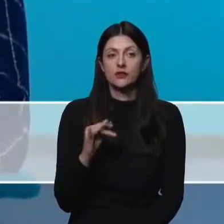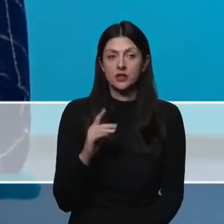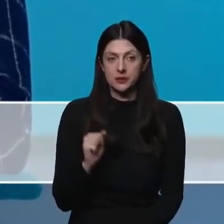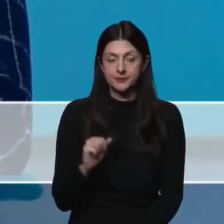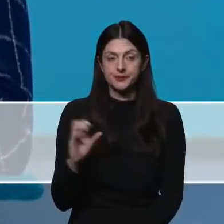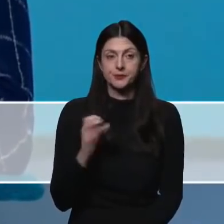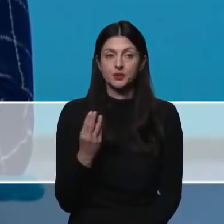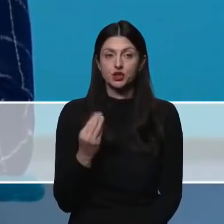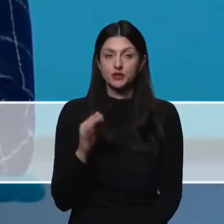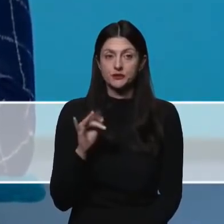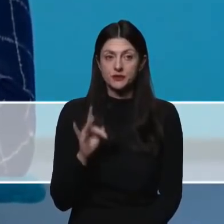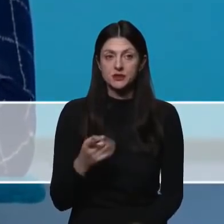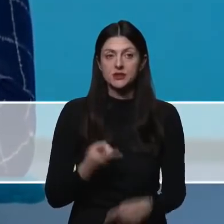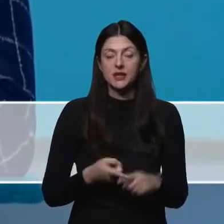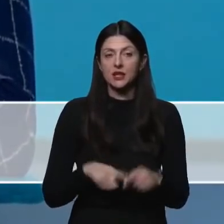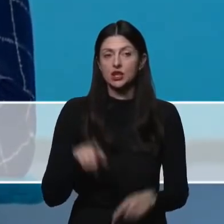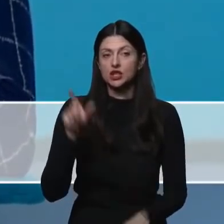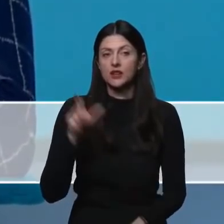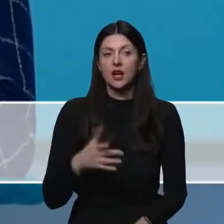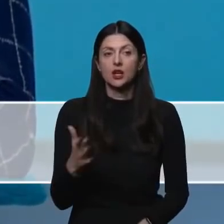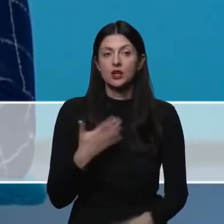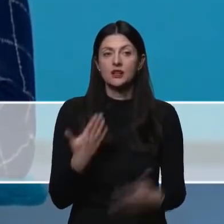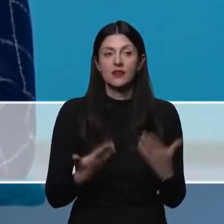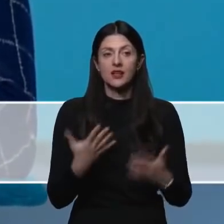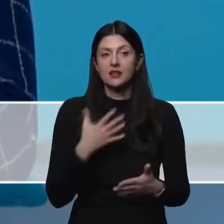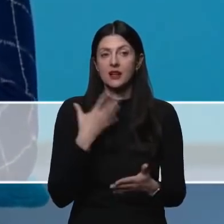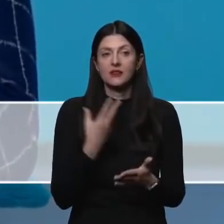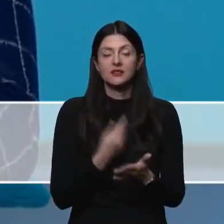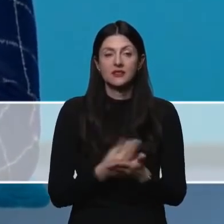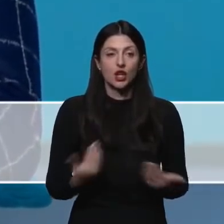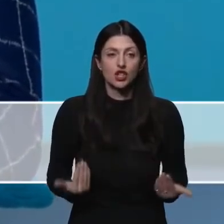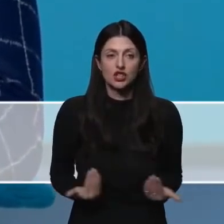– это человек, который, наверное, в своей жизни не обидел даже мухи.